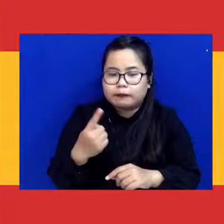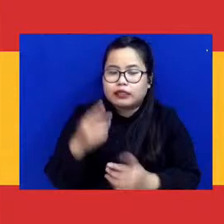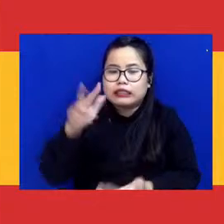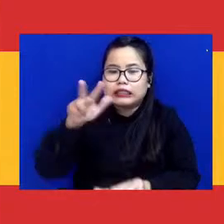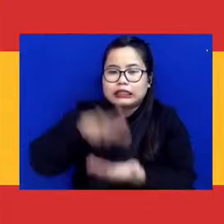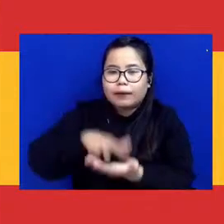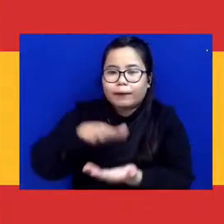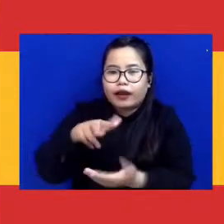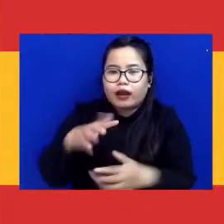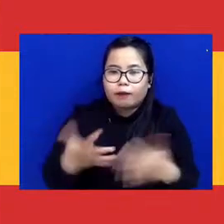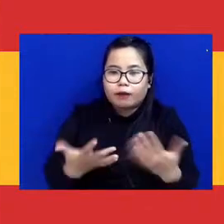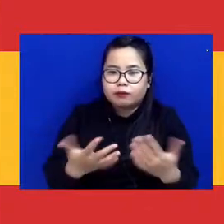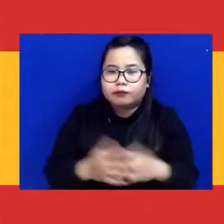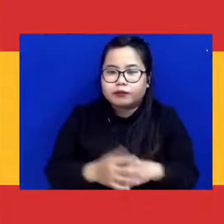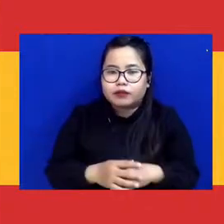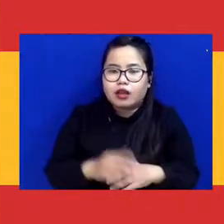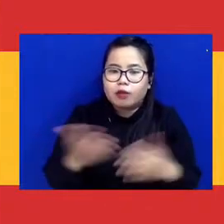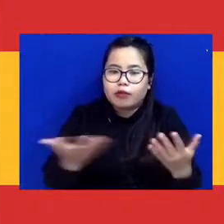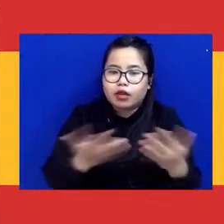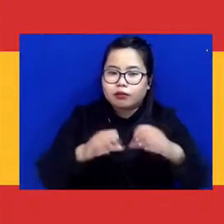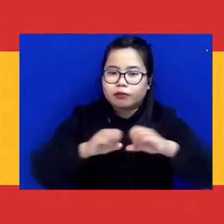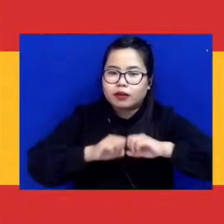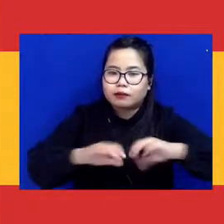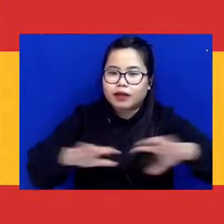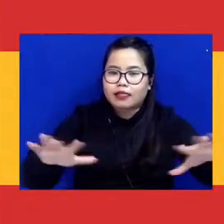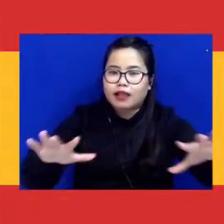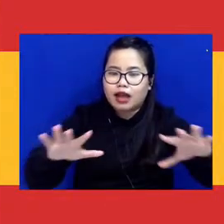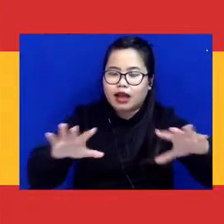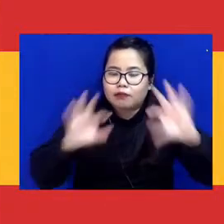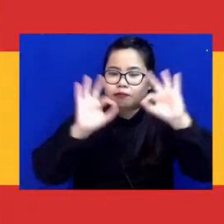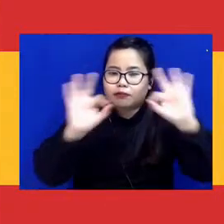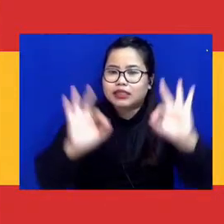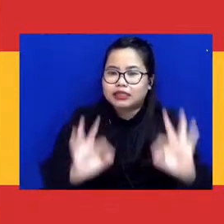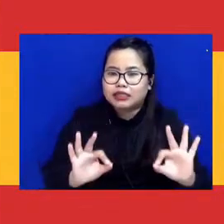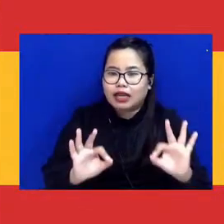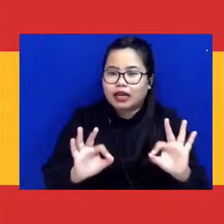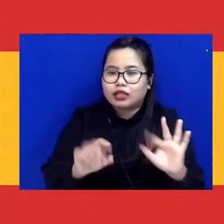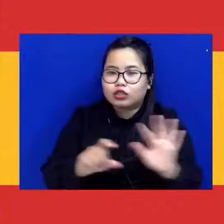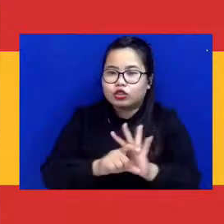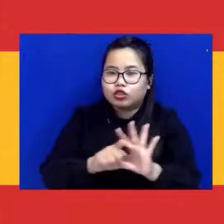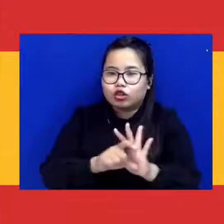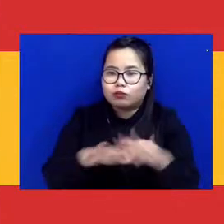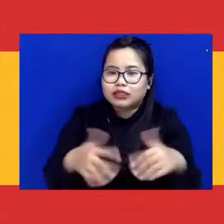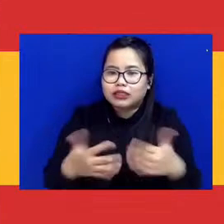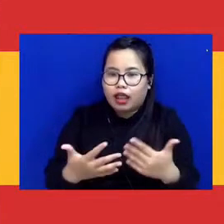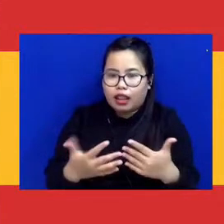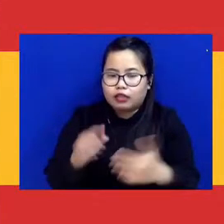adalah memeratakan pendidikan. Misalnya seperti itu. Oke?